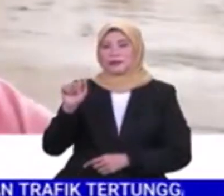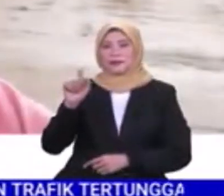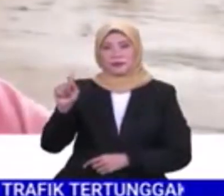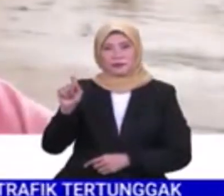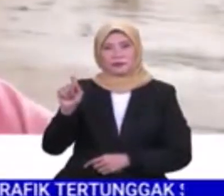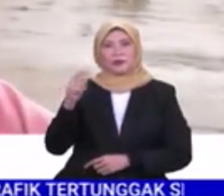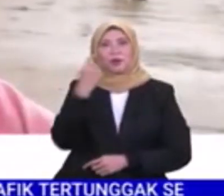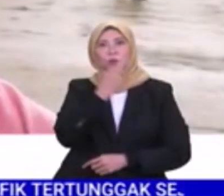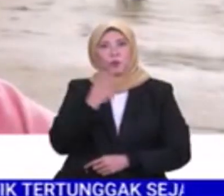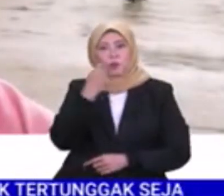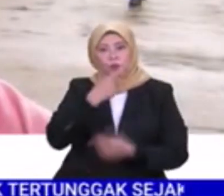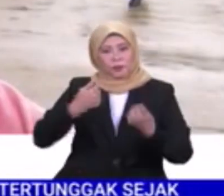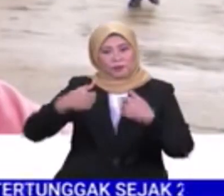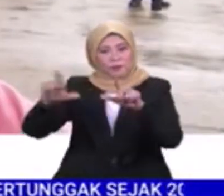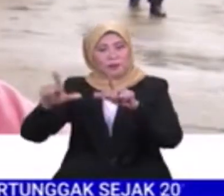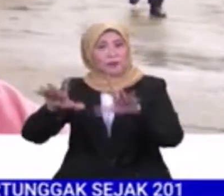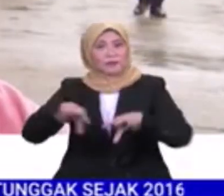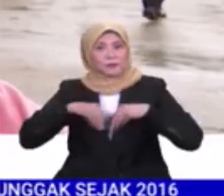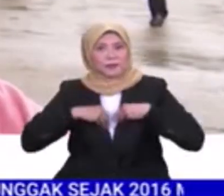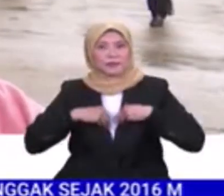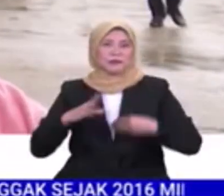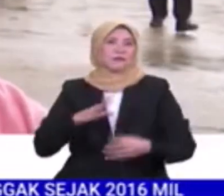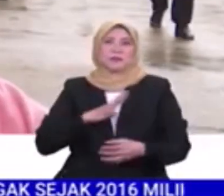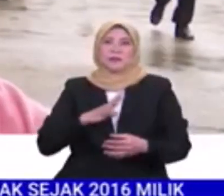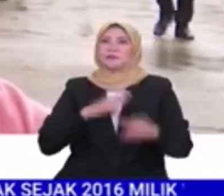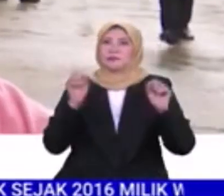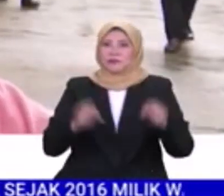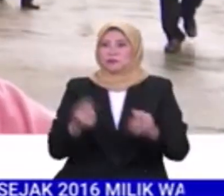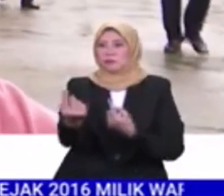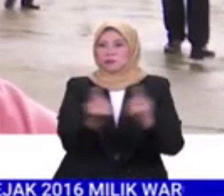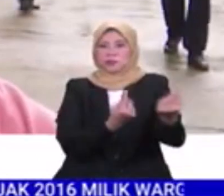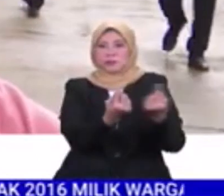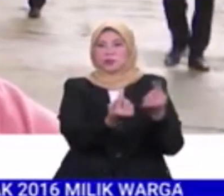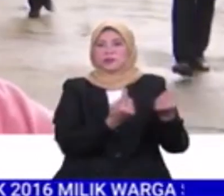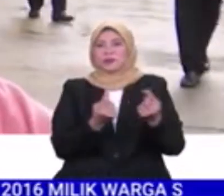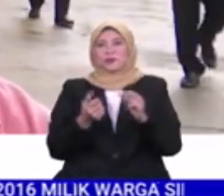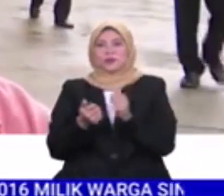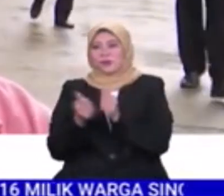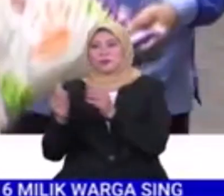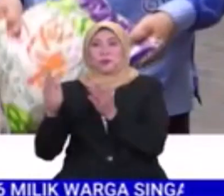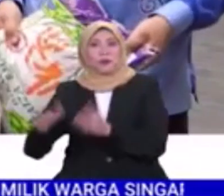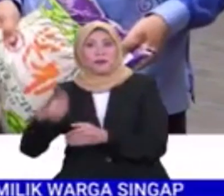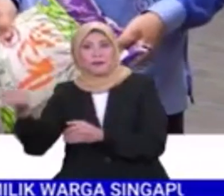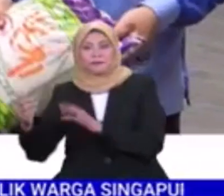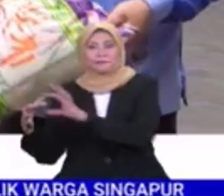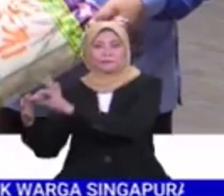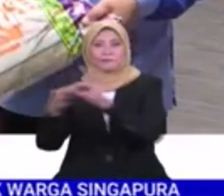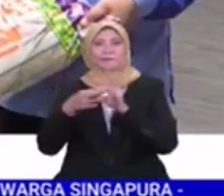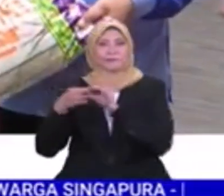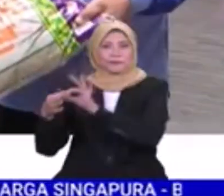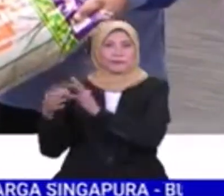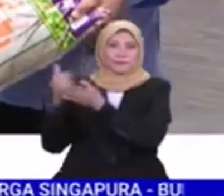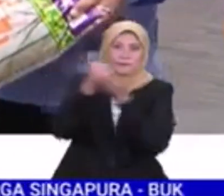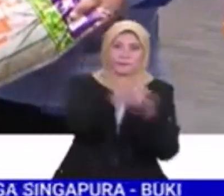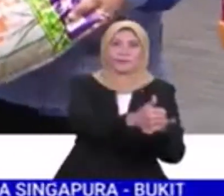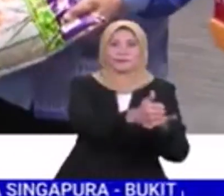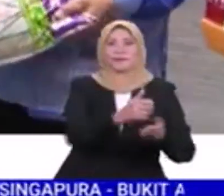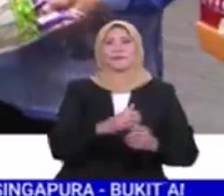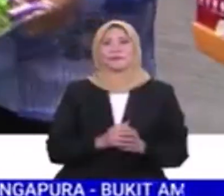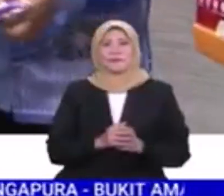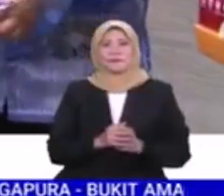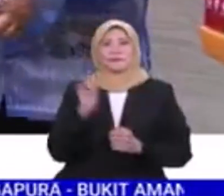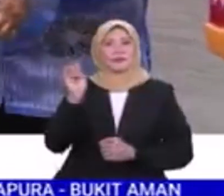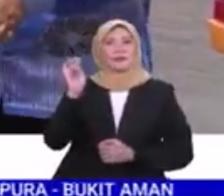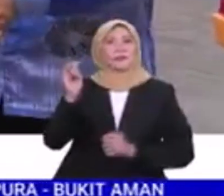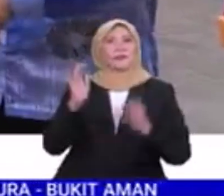mana-mana yang layak untuk menerima, maka kita akan bersama-sama dengan rakan-rakan strategik untuk membantu. Tidak dinafikan